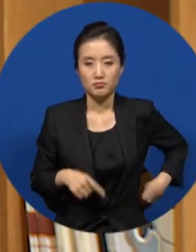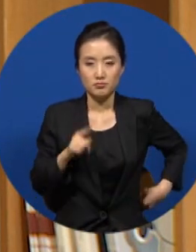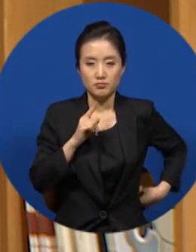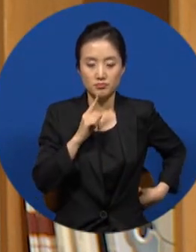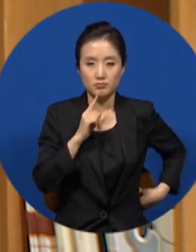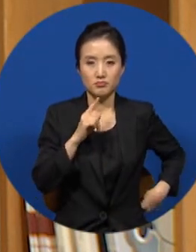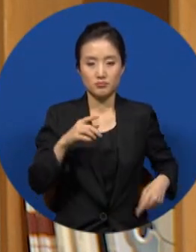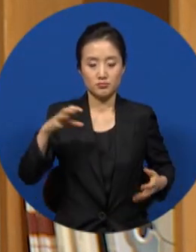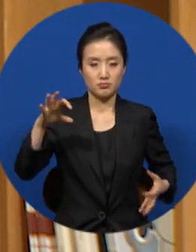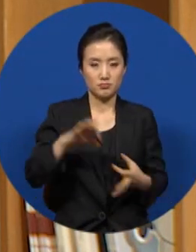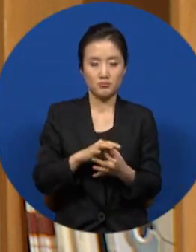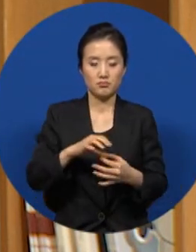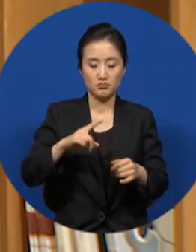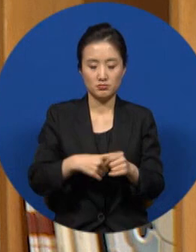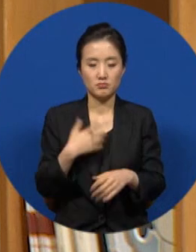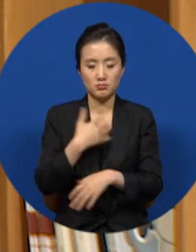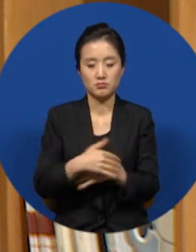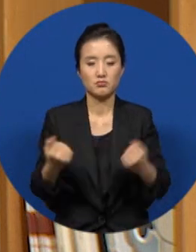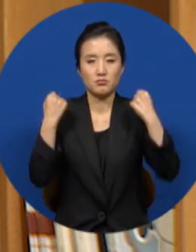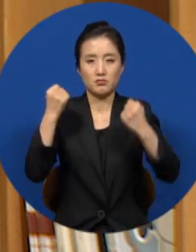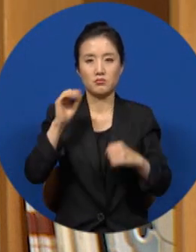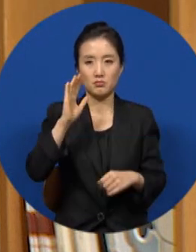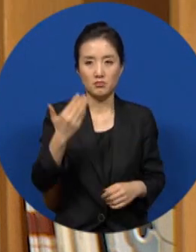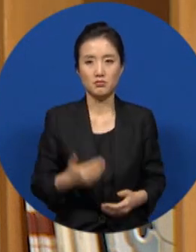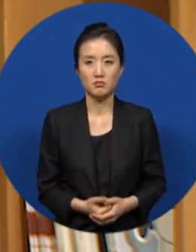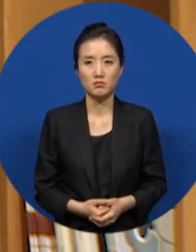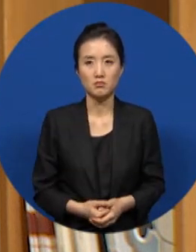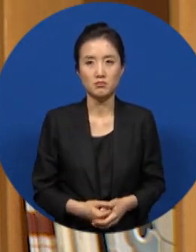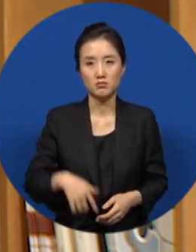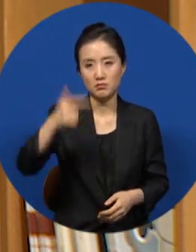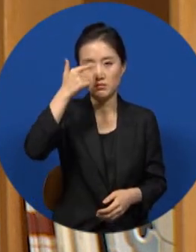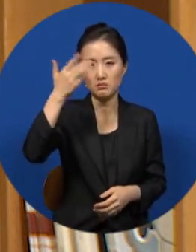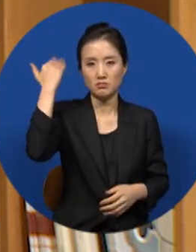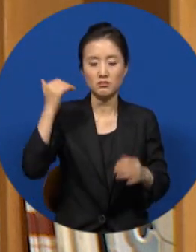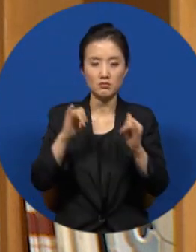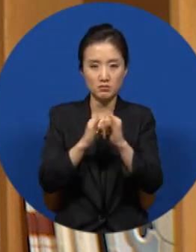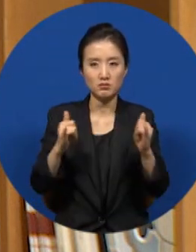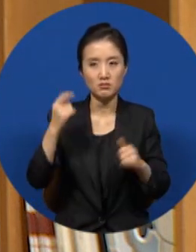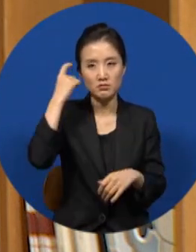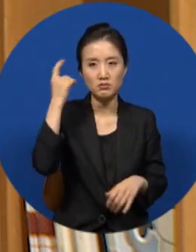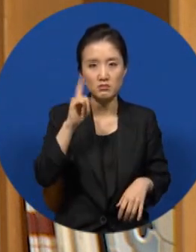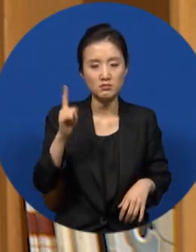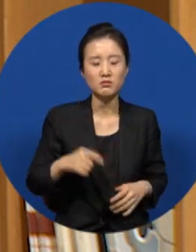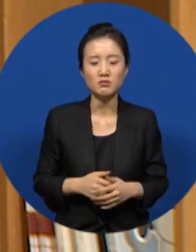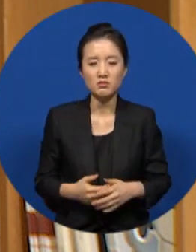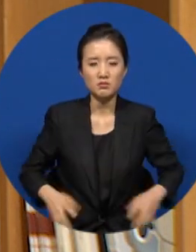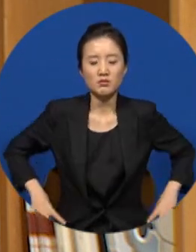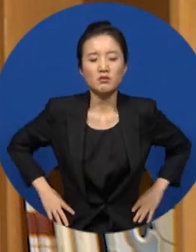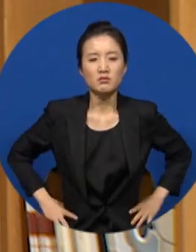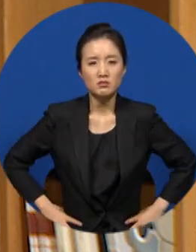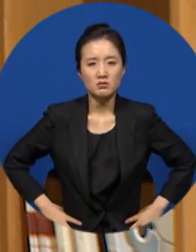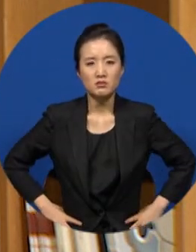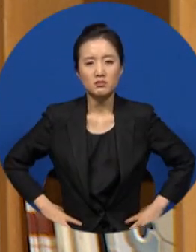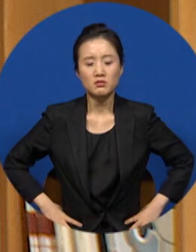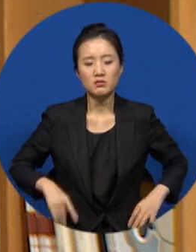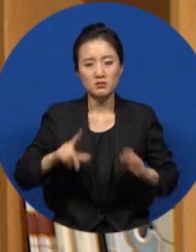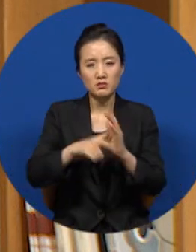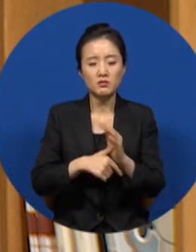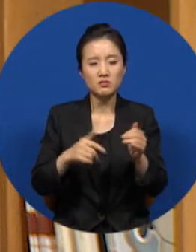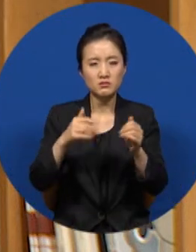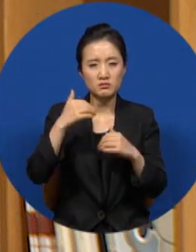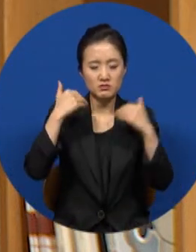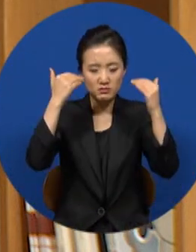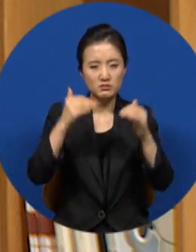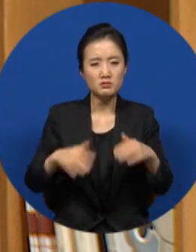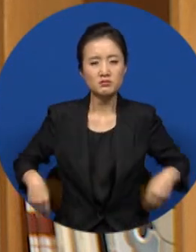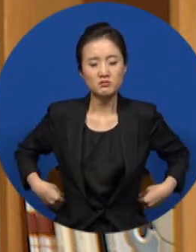목숨을 지켜주는 선이라 했어요. 그래서 옛날 분들이 그 허리에다가 손을 딱 집어넣으면 어른들이 허리가 꺼져 있지 않습니까?